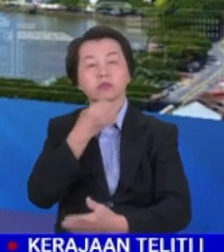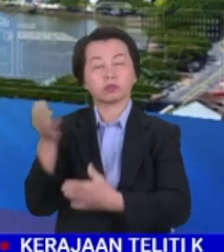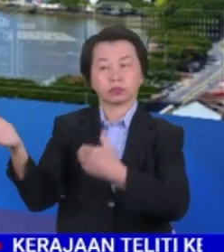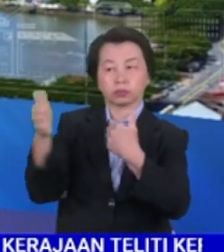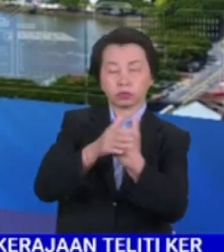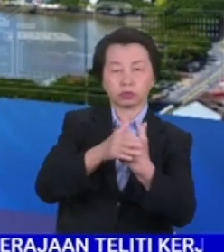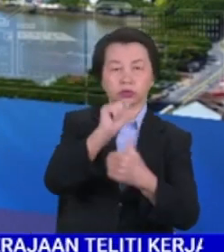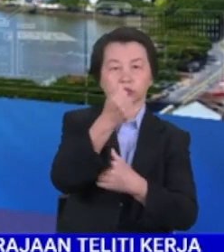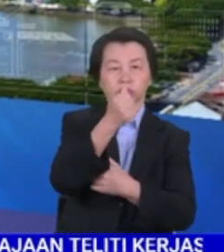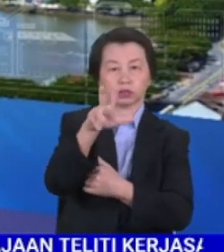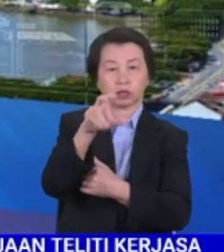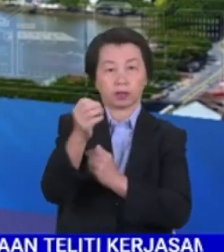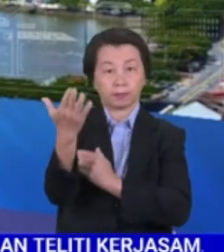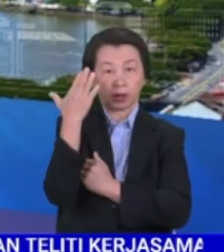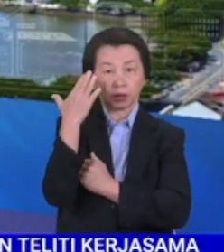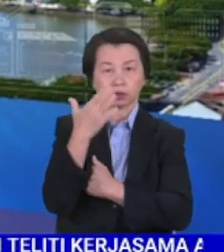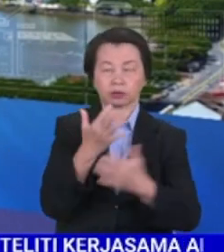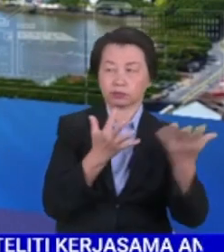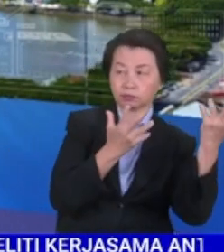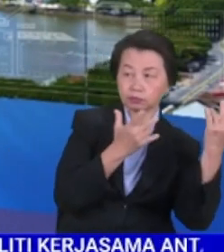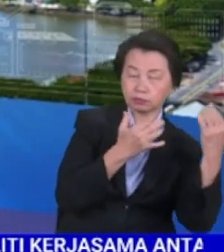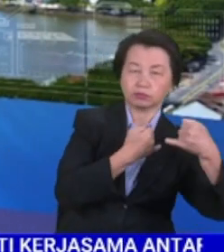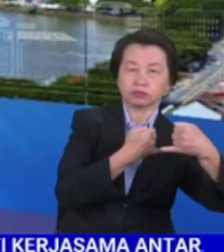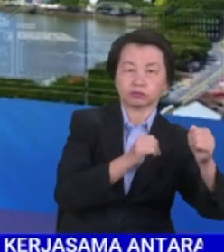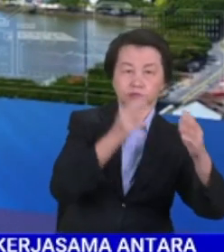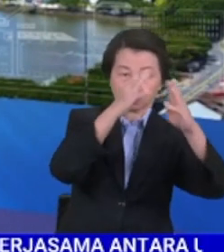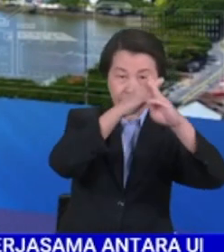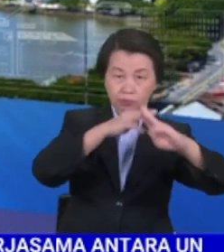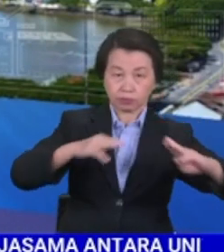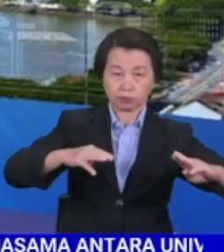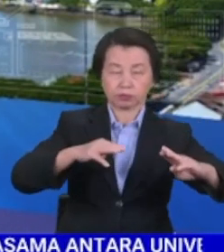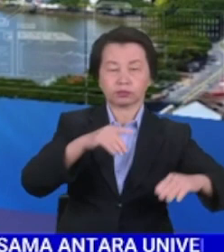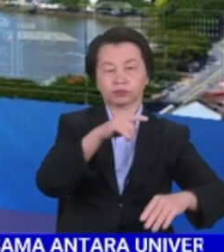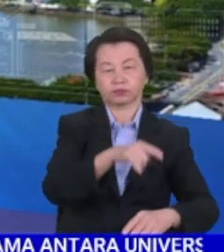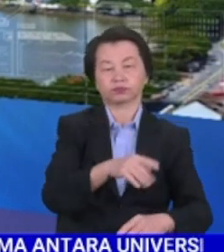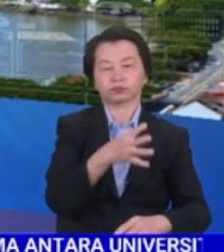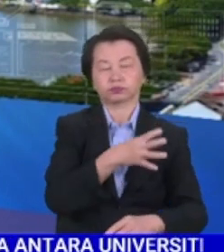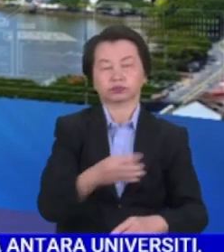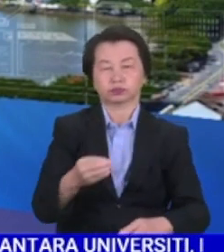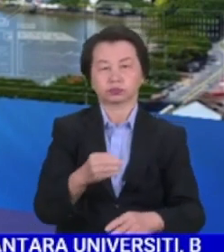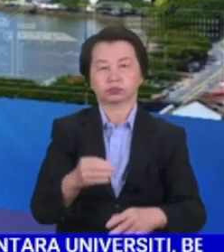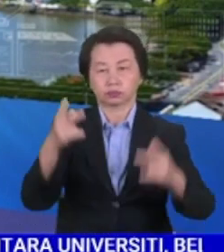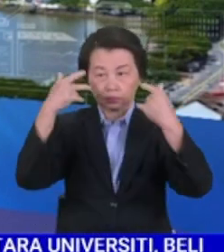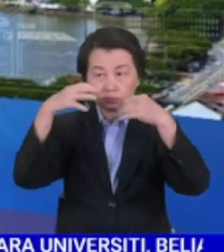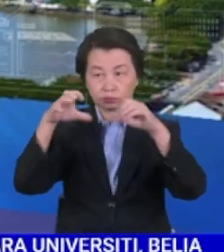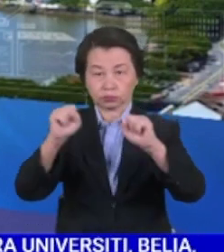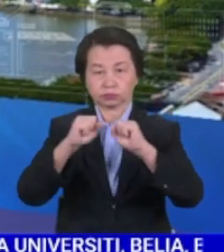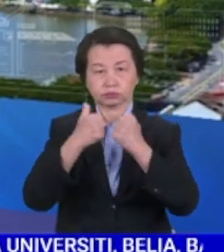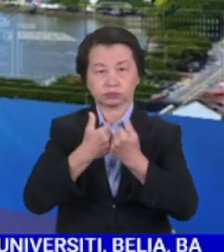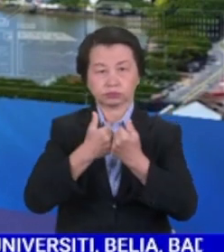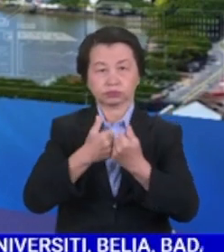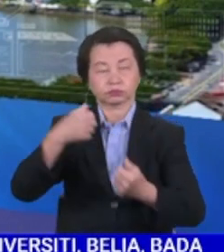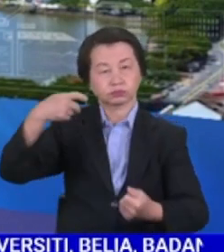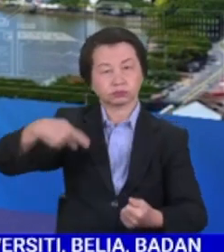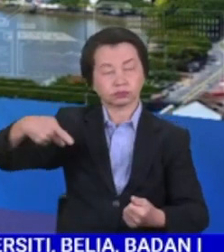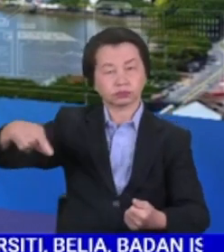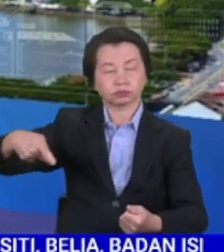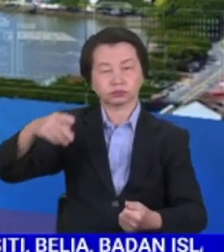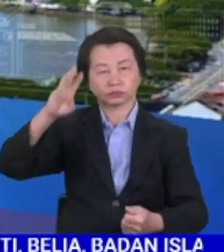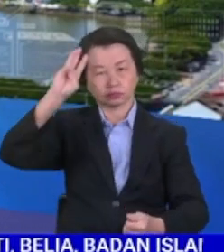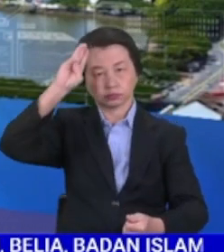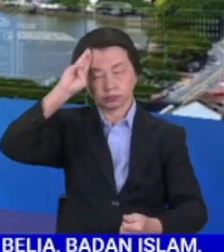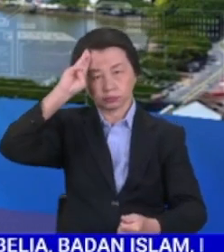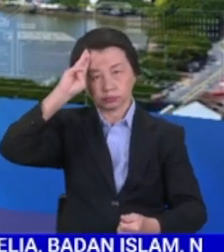10.07 pagi disambut oleh Pengarah Jabatan Muzium Sarawak Nancy Julhi dan Presiden Persatuan Pandu Puteri Malaysia